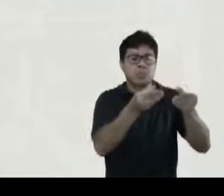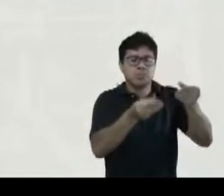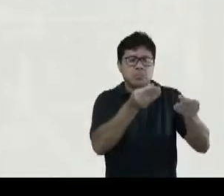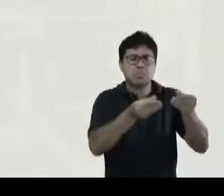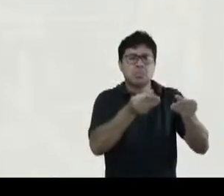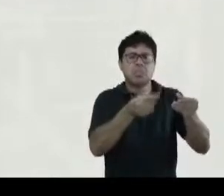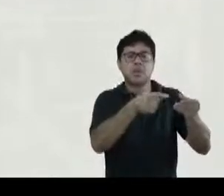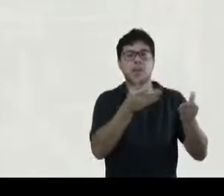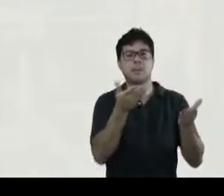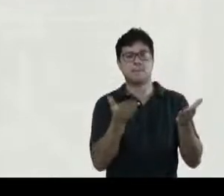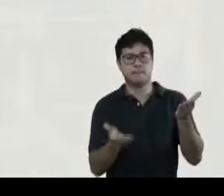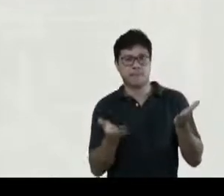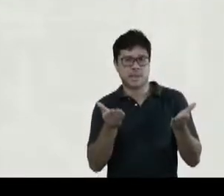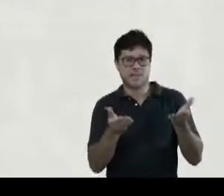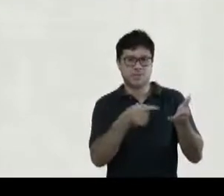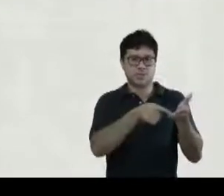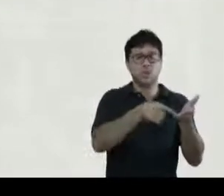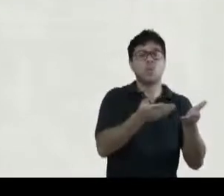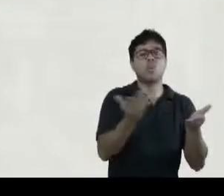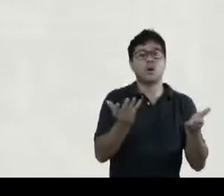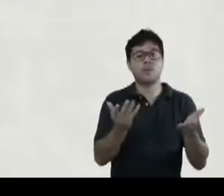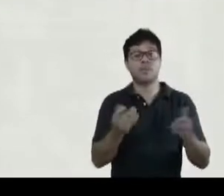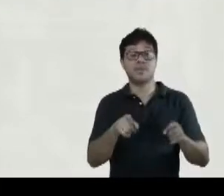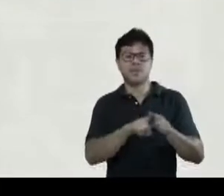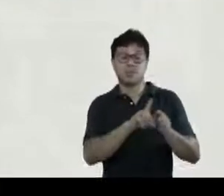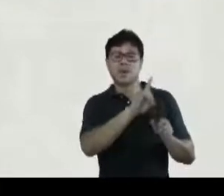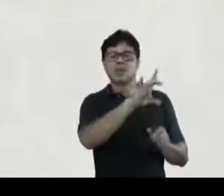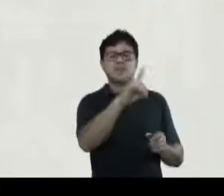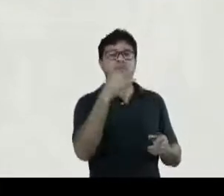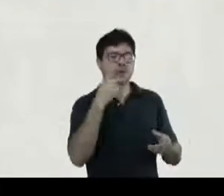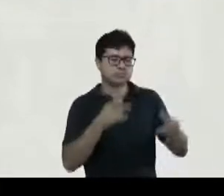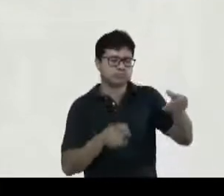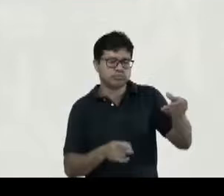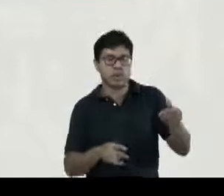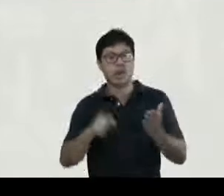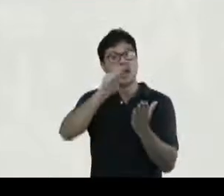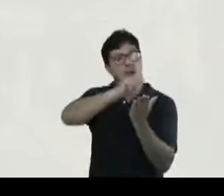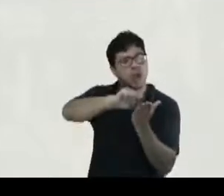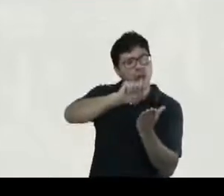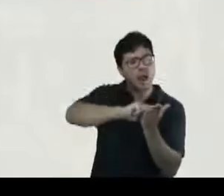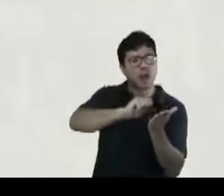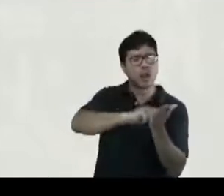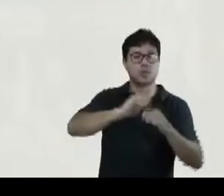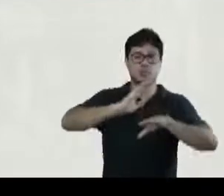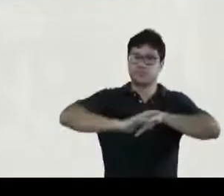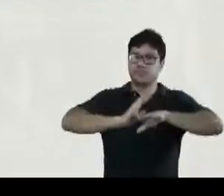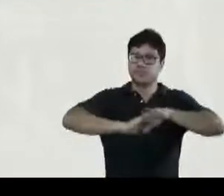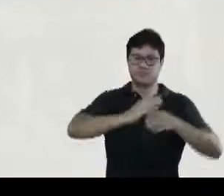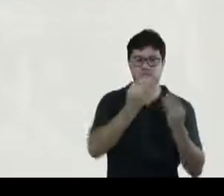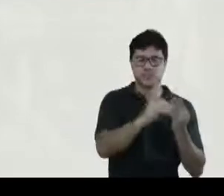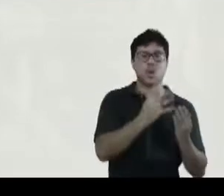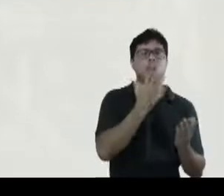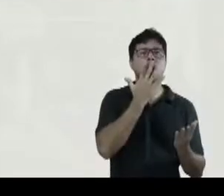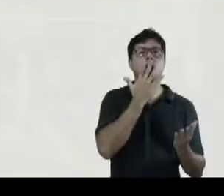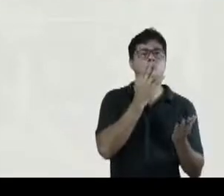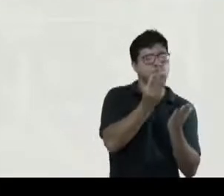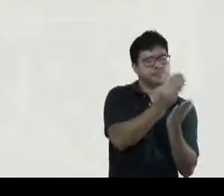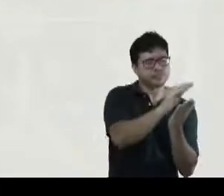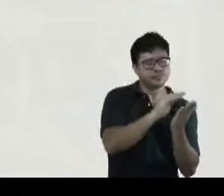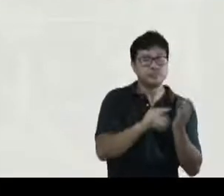Merkmale der Exemplare, ihre handschriftliche Bemerkungen, Kolorierungen, vor allem aber auch die